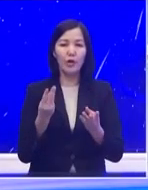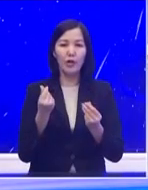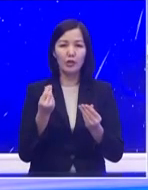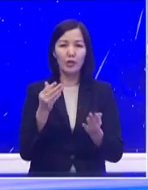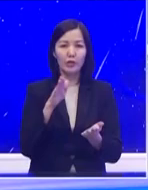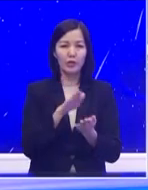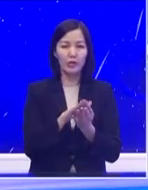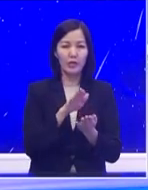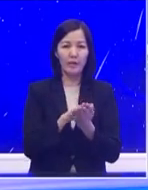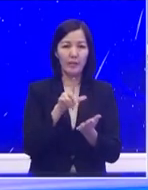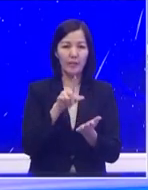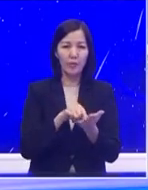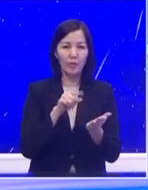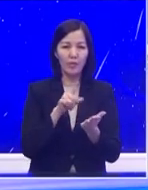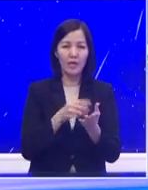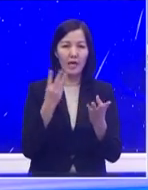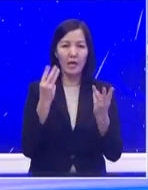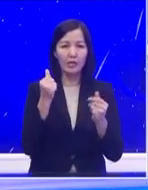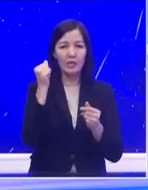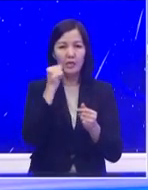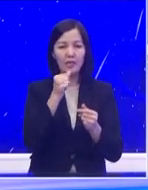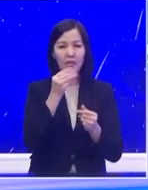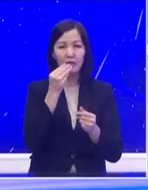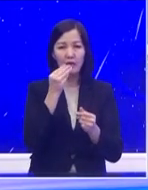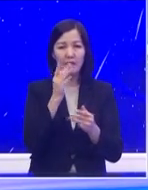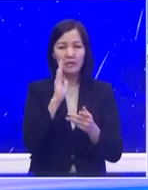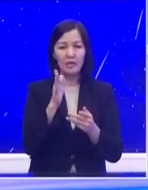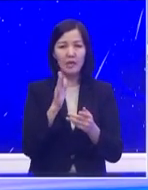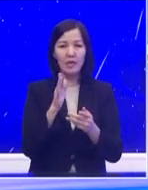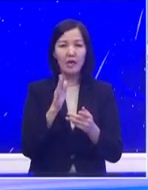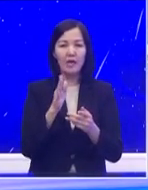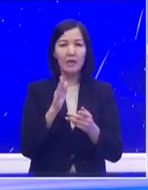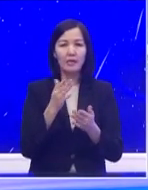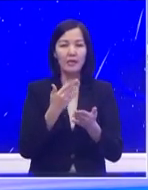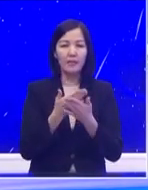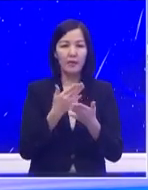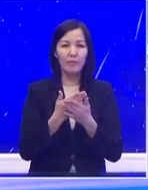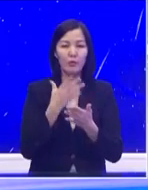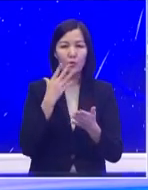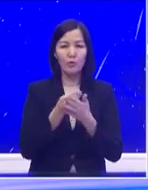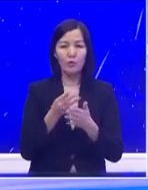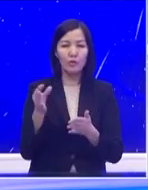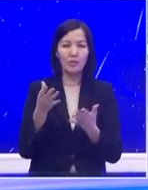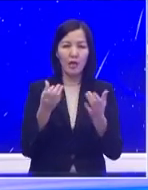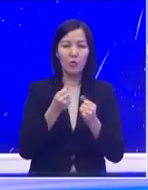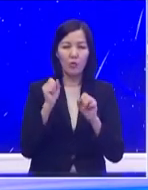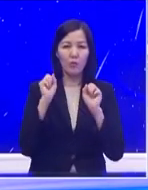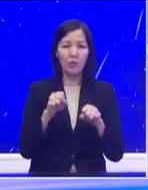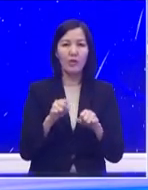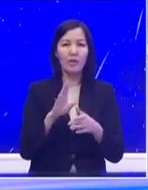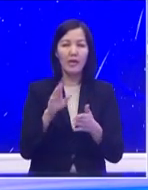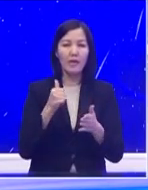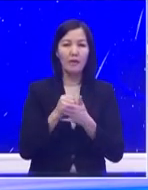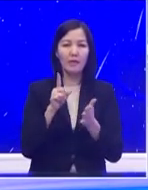Бүгінгі жинап жатқан зейнетақы қорындағы қаржыңыз ертеңгі азық, тіпті кез келген жаста оны кәдеңізге жаратуға мүмкіндік бар. Ал